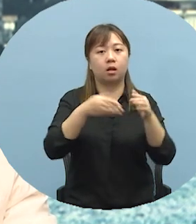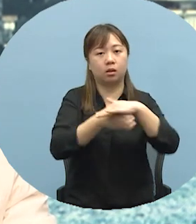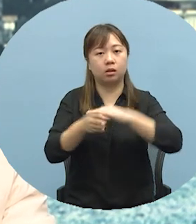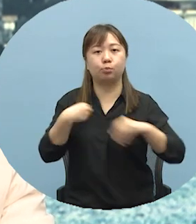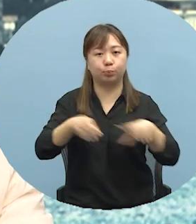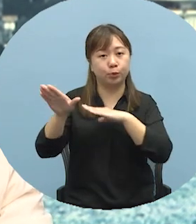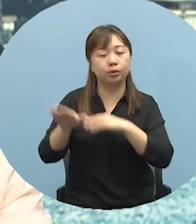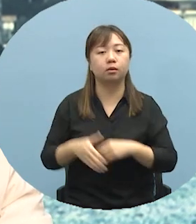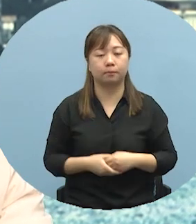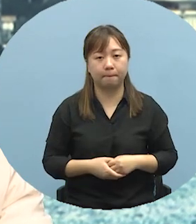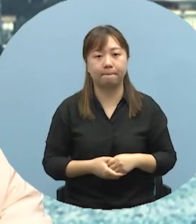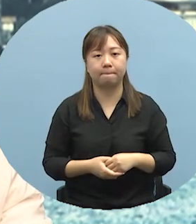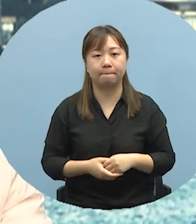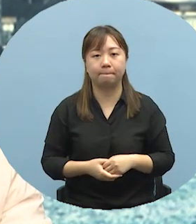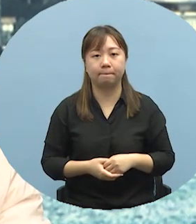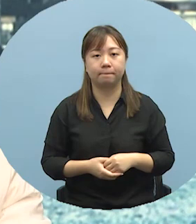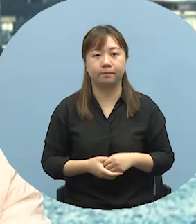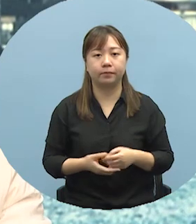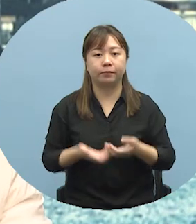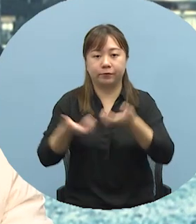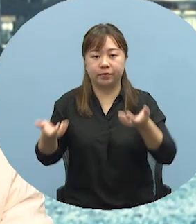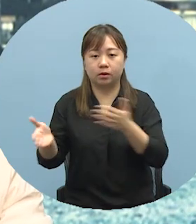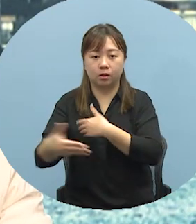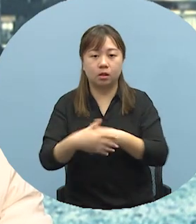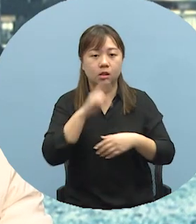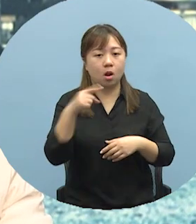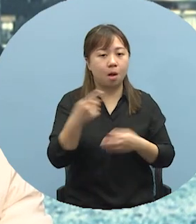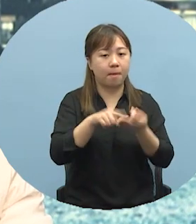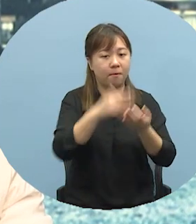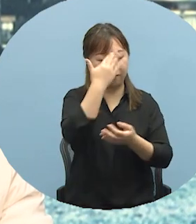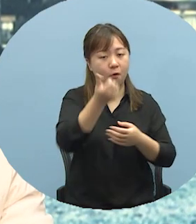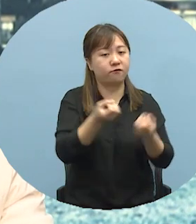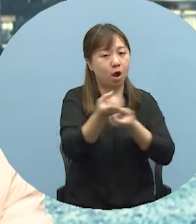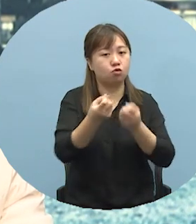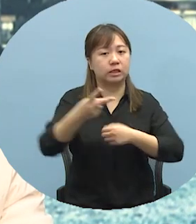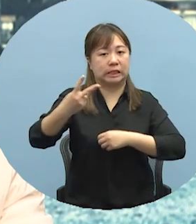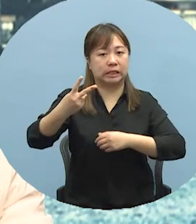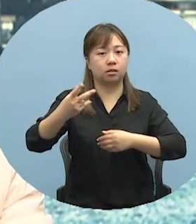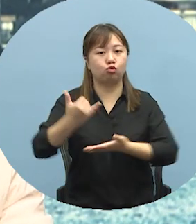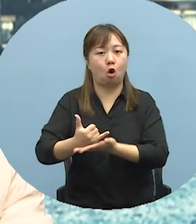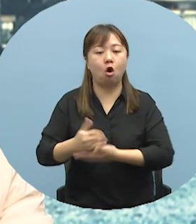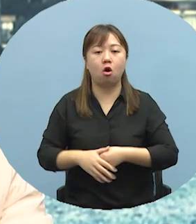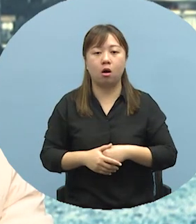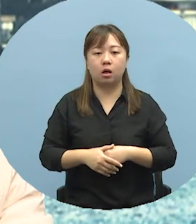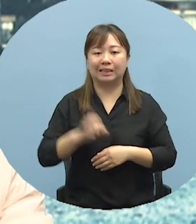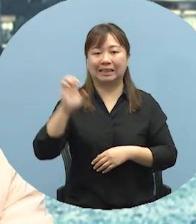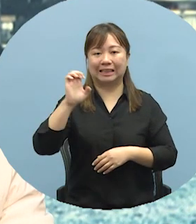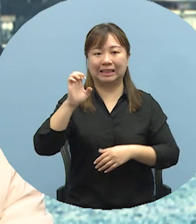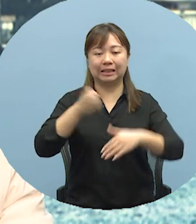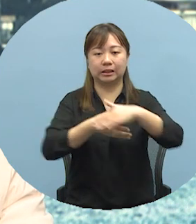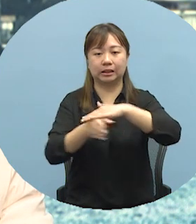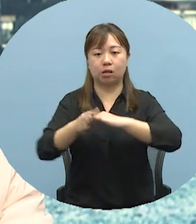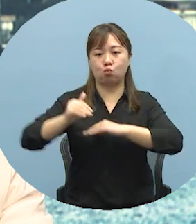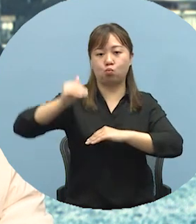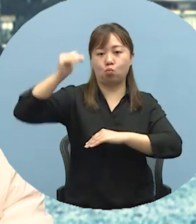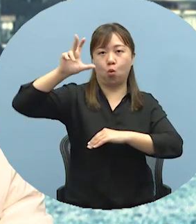咗噶啦。咁另外咧，仲有一個就係宏福花園嘅2座啦，咁係個醫室啦，比較高